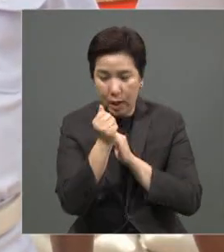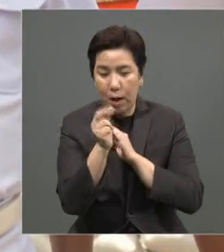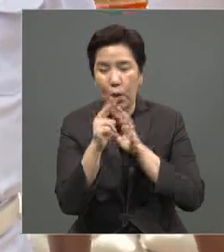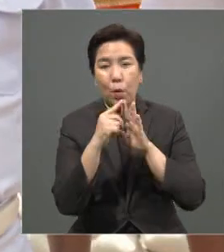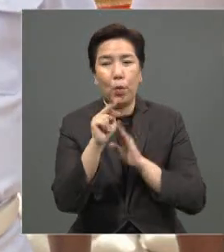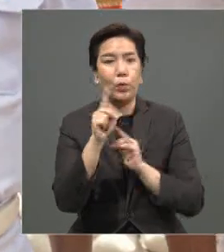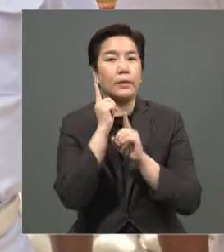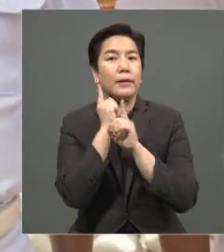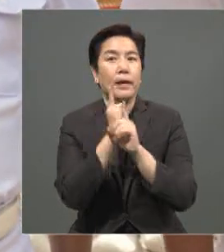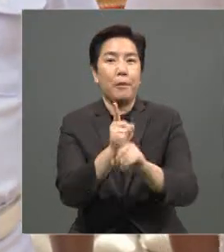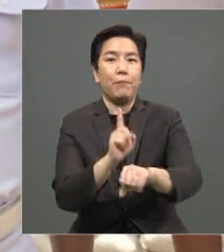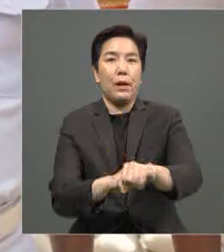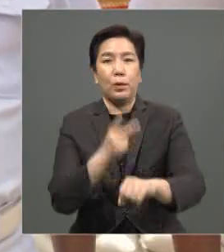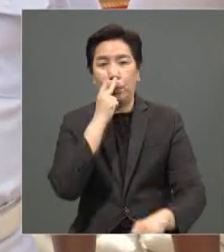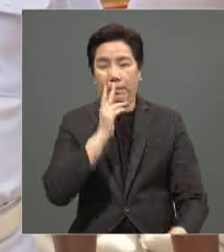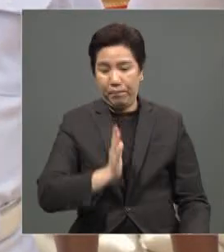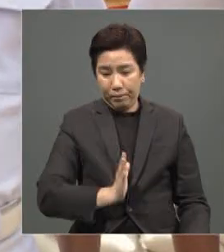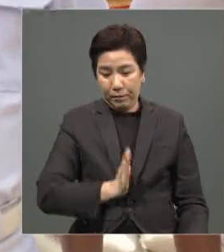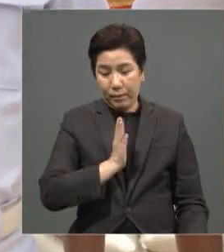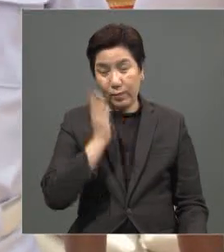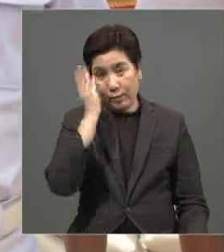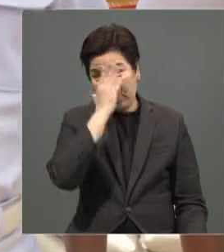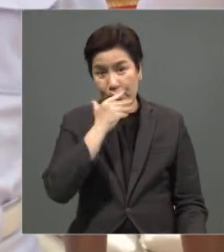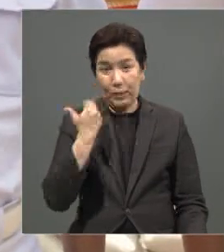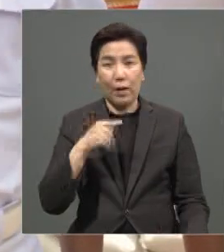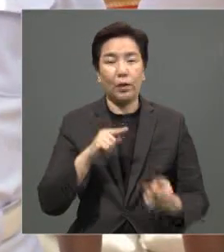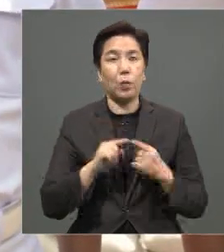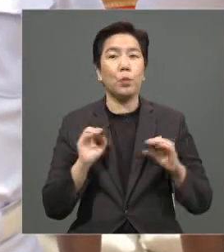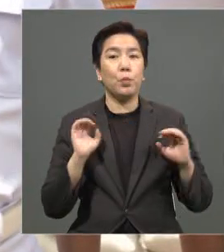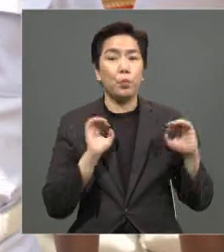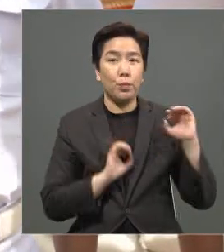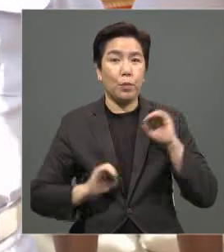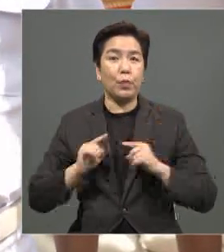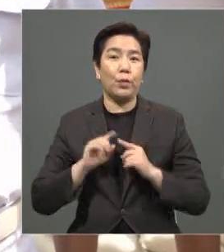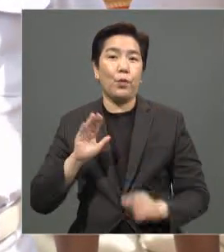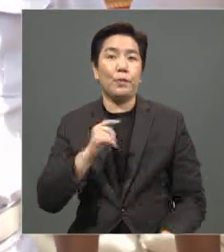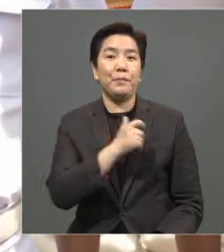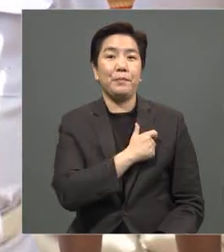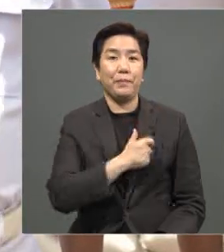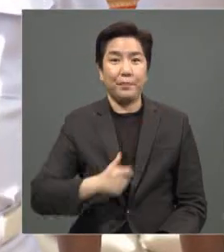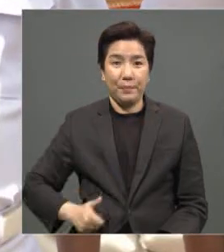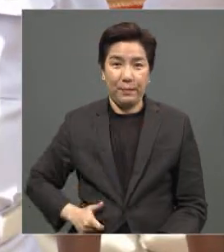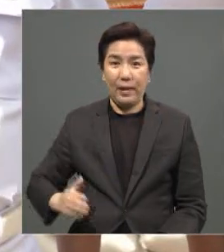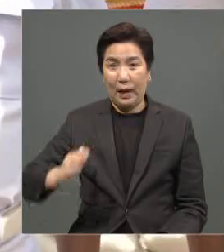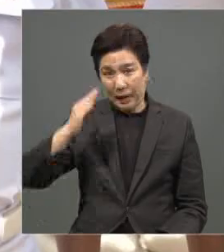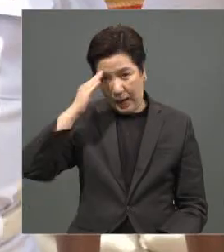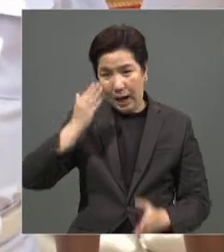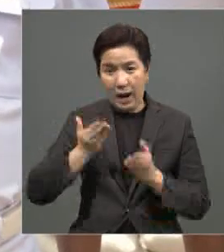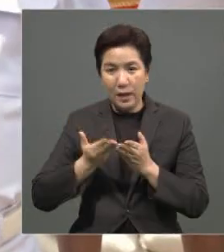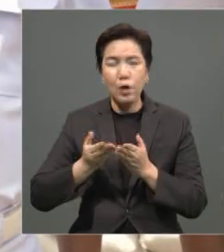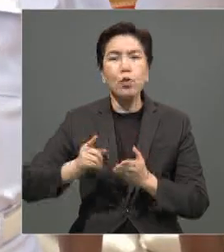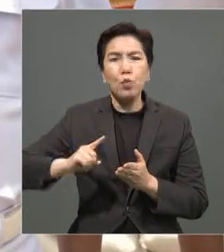าครับนอกจากความสง่างามของขบวนเรือแล้วเรื่องความปลอดภัยของพระองค์ท่านกองทัพเรือก็เป็นส่วนหนึ่งที่จำเป็น